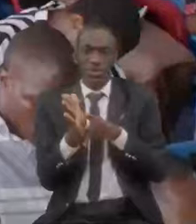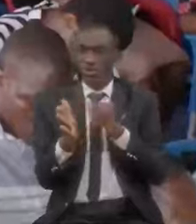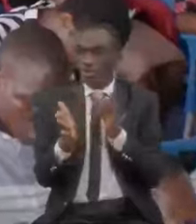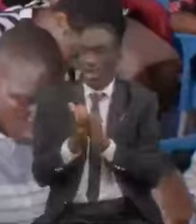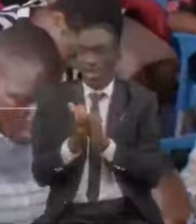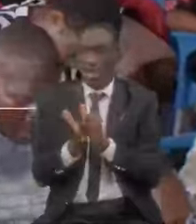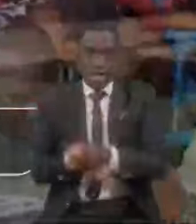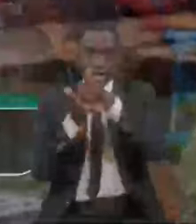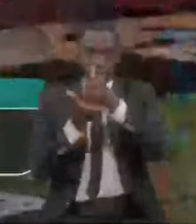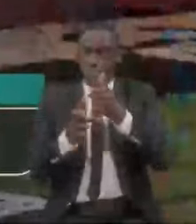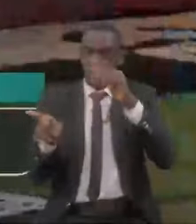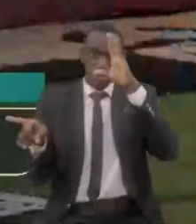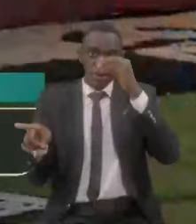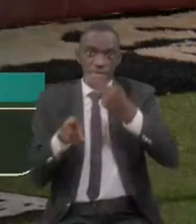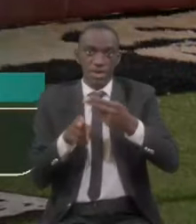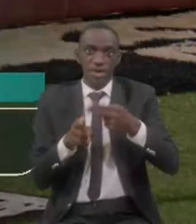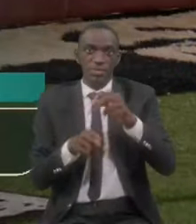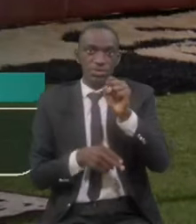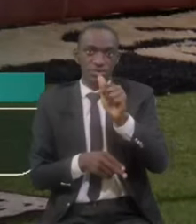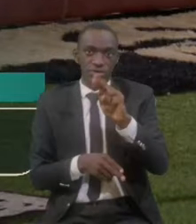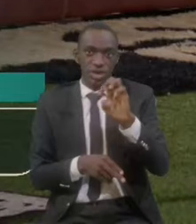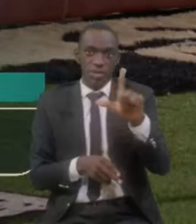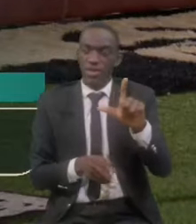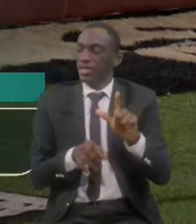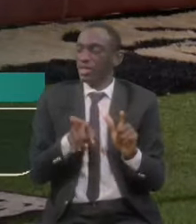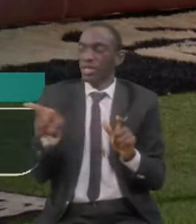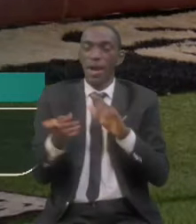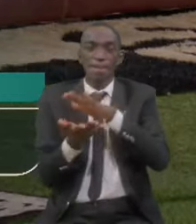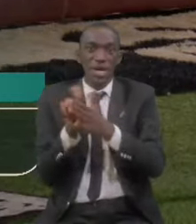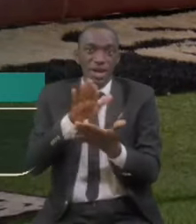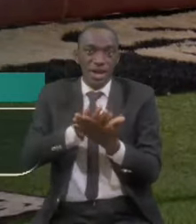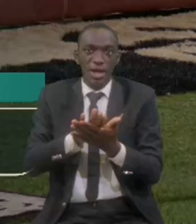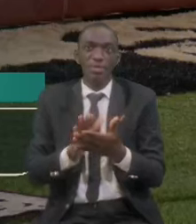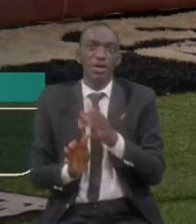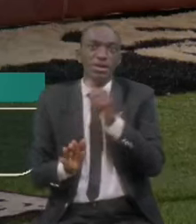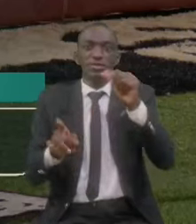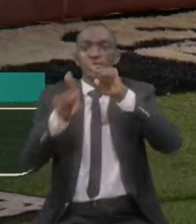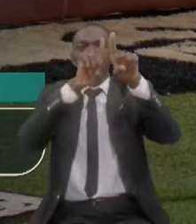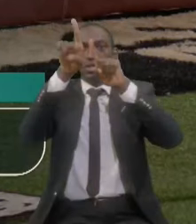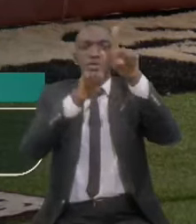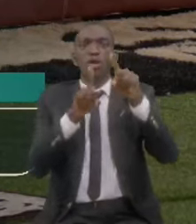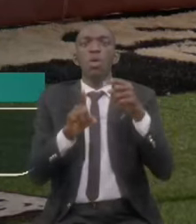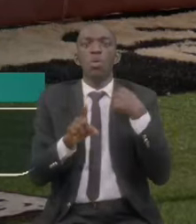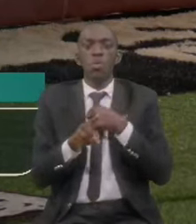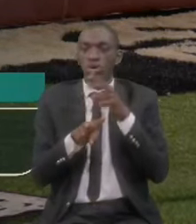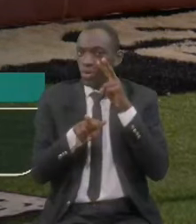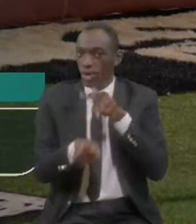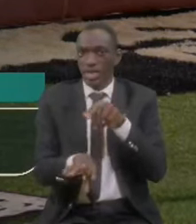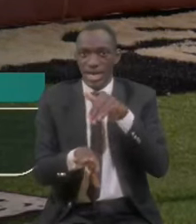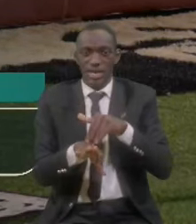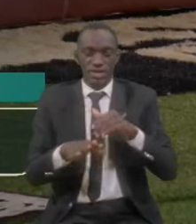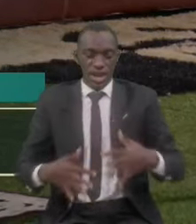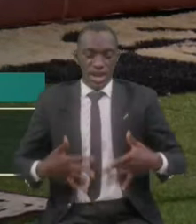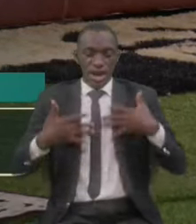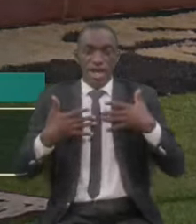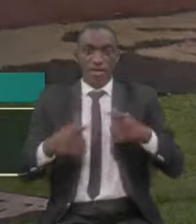qui ont aidé Samuel et il est devenu l'étoile. Nous voyons la